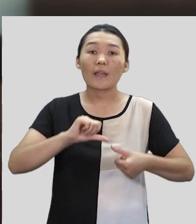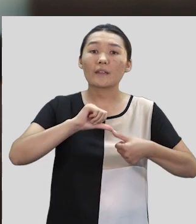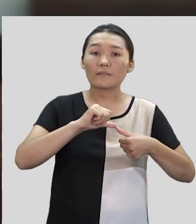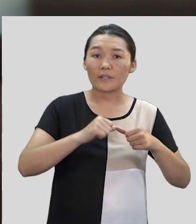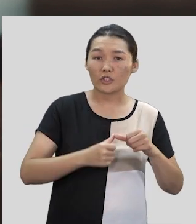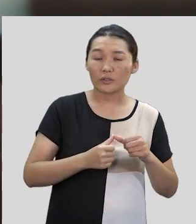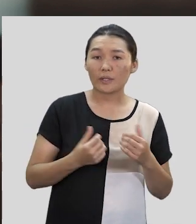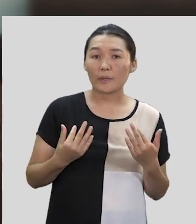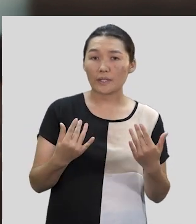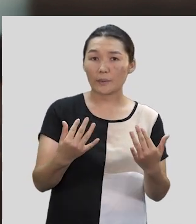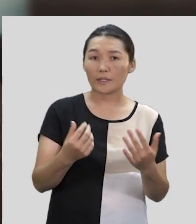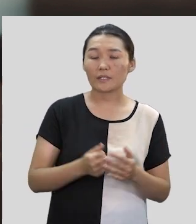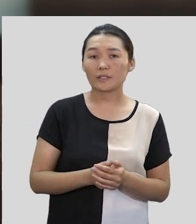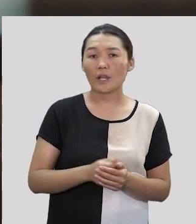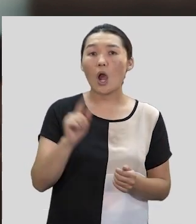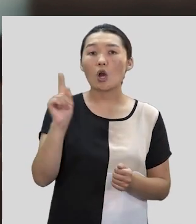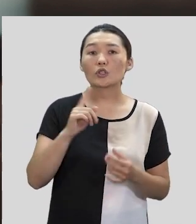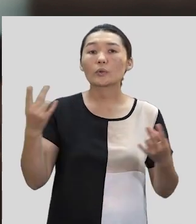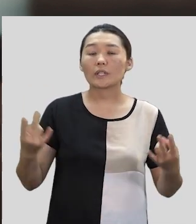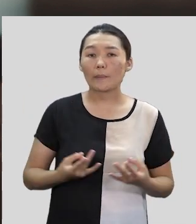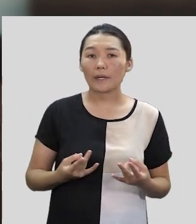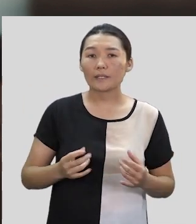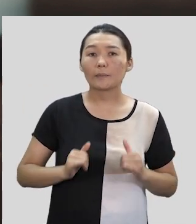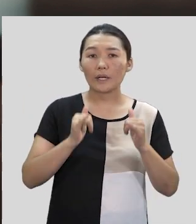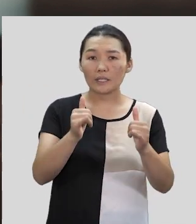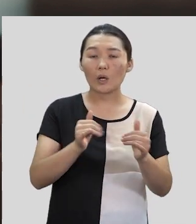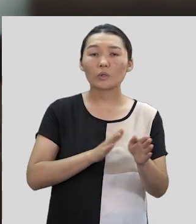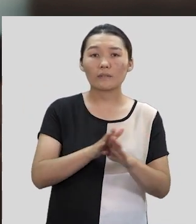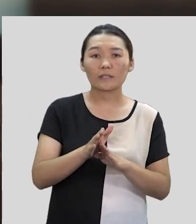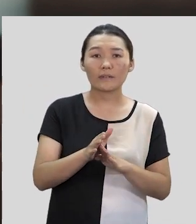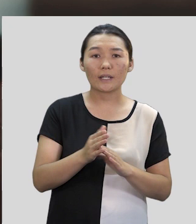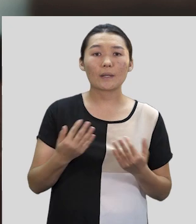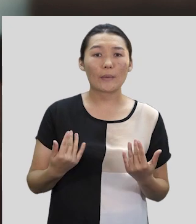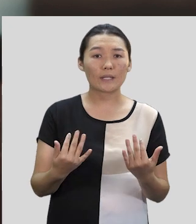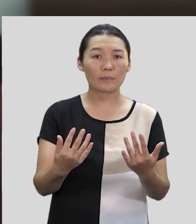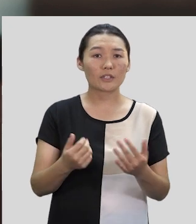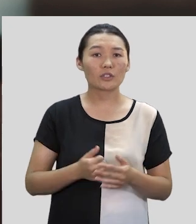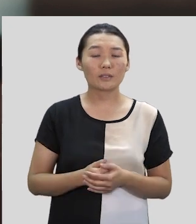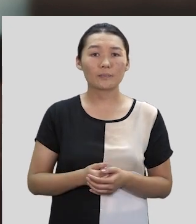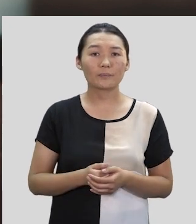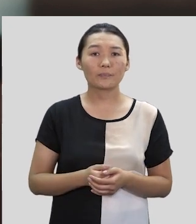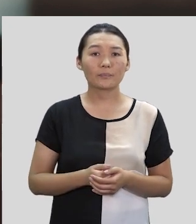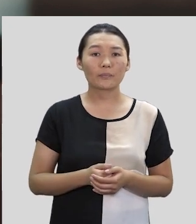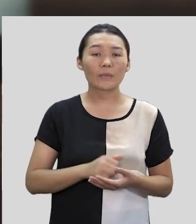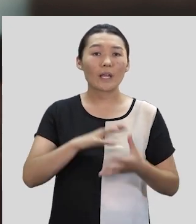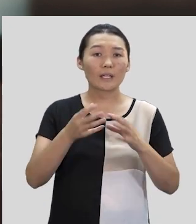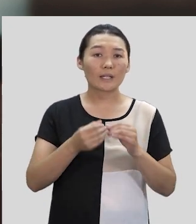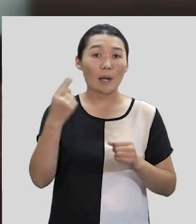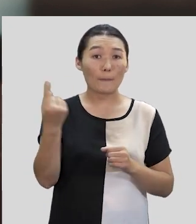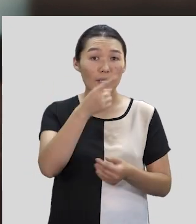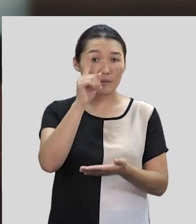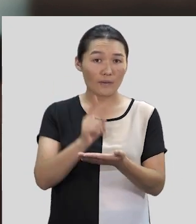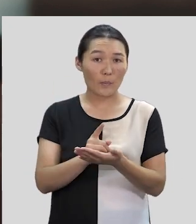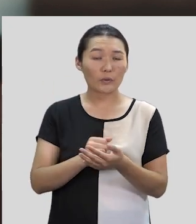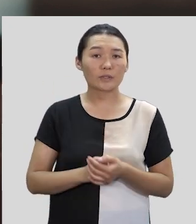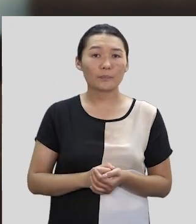потребности и что необходимо для удовлетворения потребностей и так первый вопрос